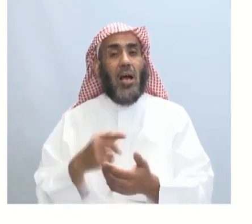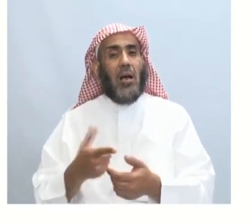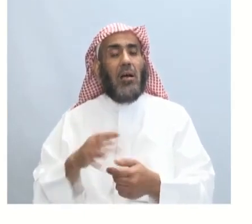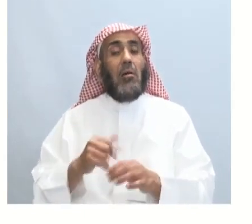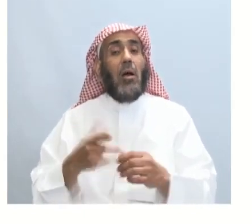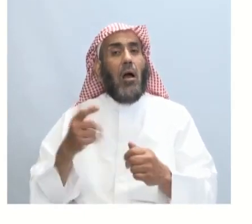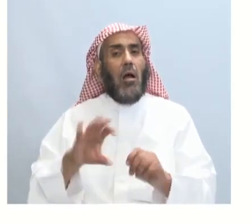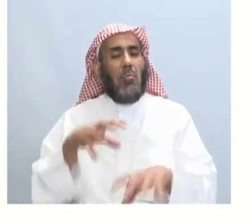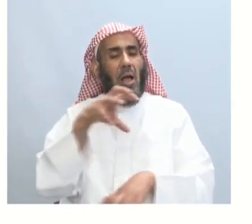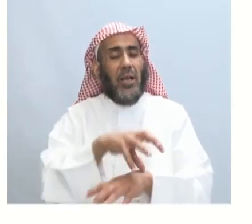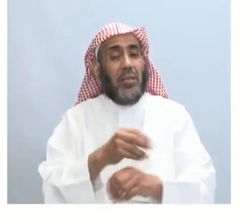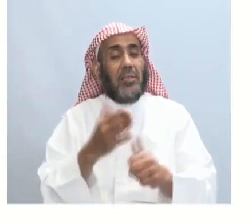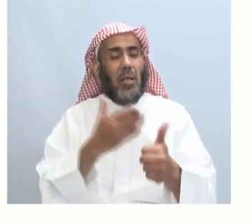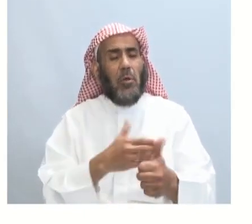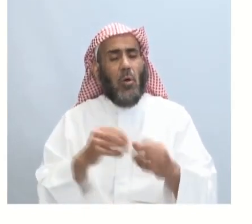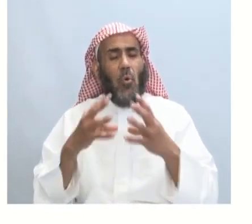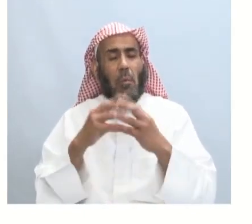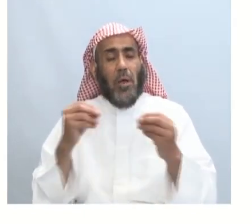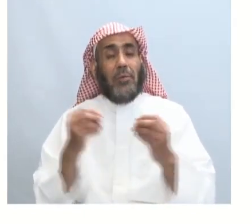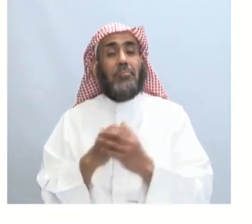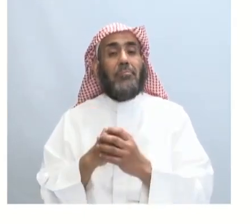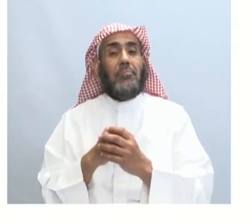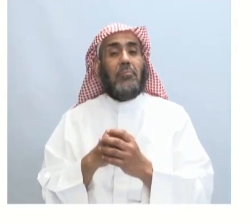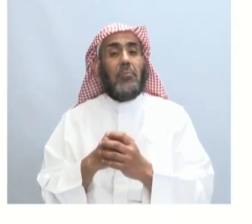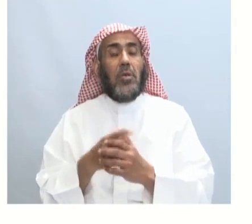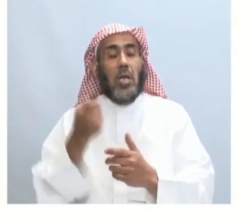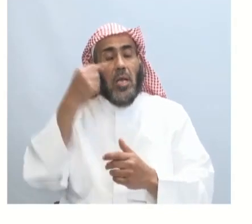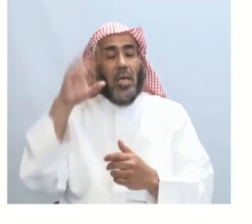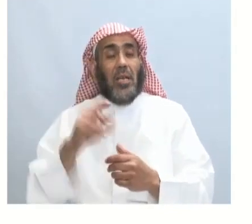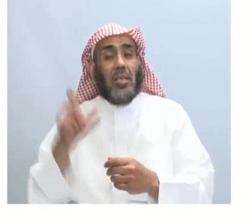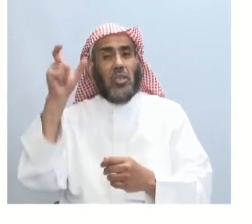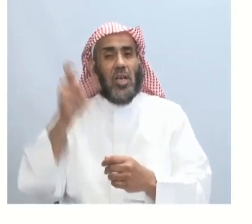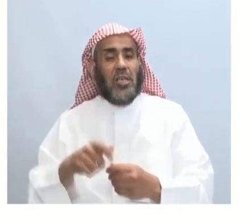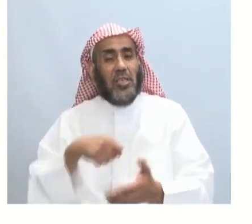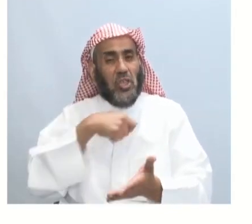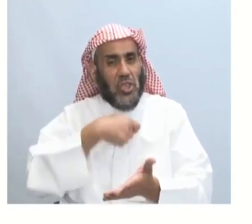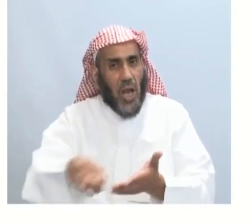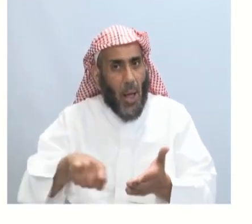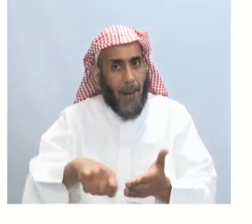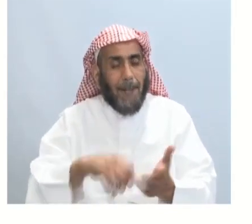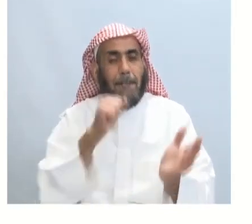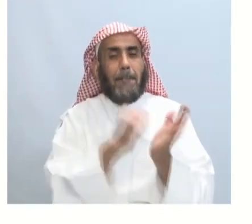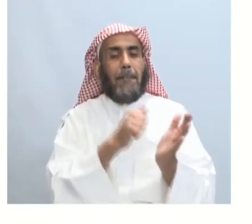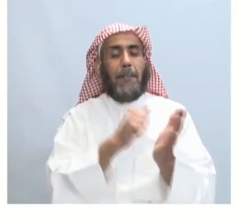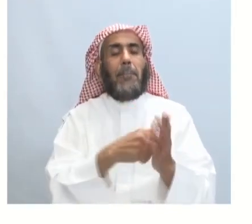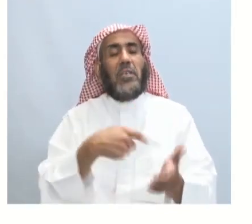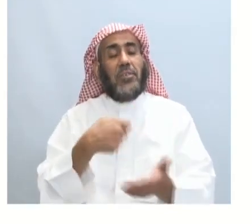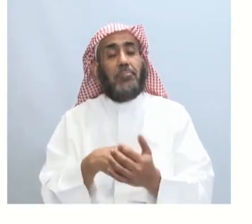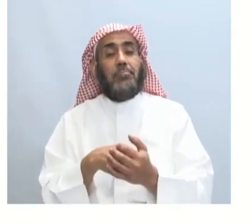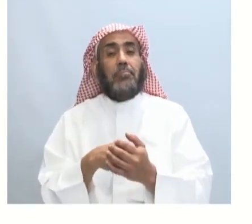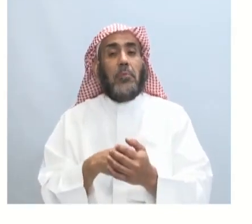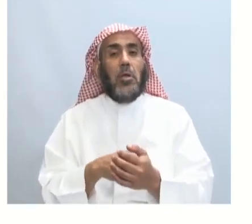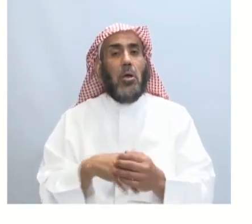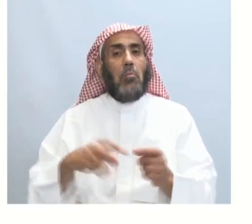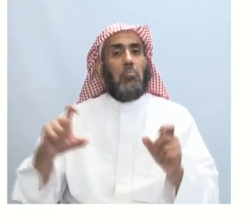التبعي والمعنى كما هو موضح عندكم اذا اراد شخص شراء منزل اذا اراد شخص شراء منزل